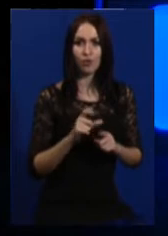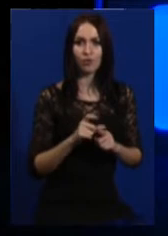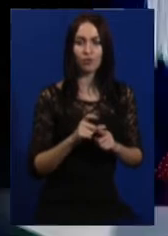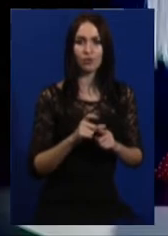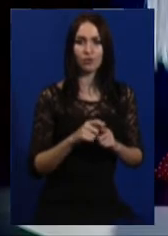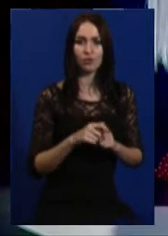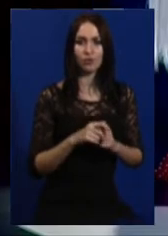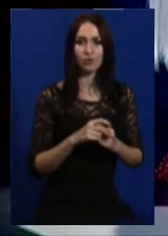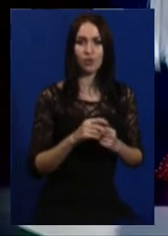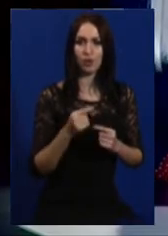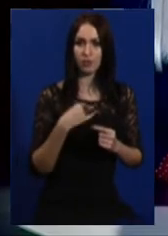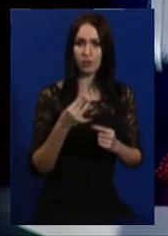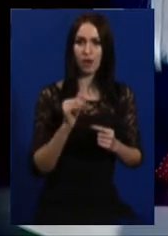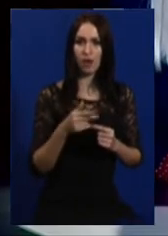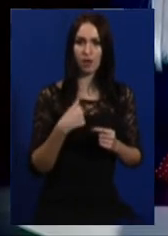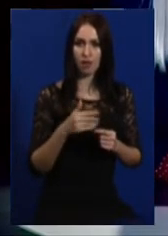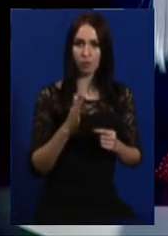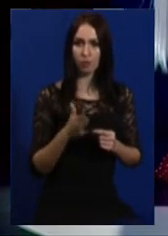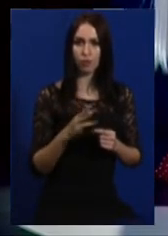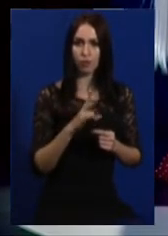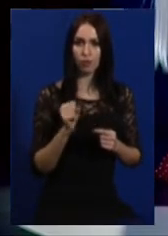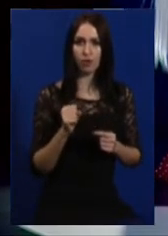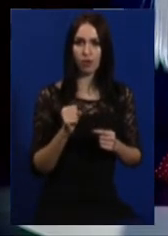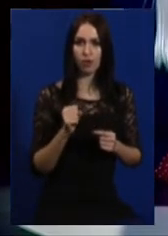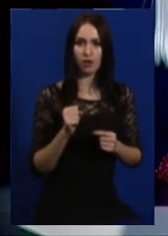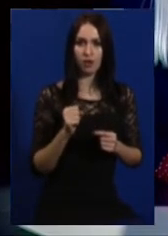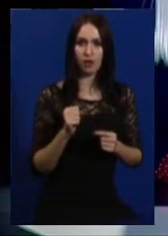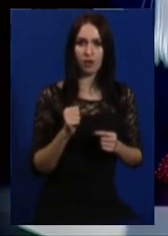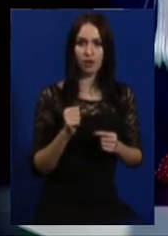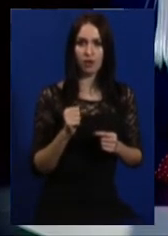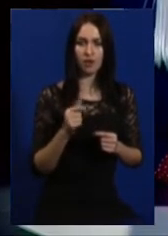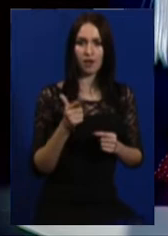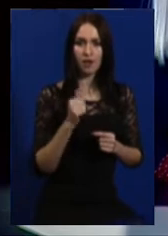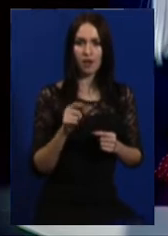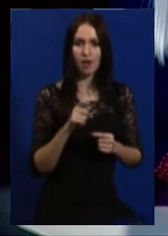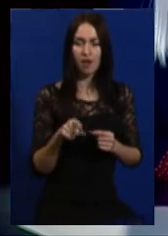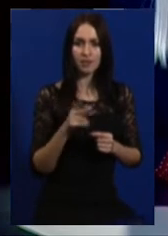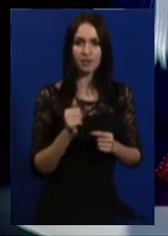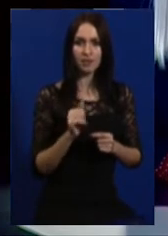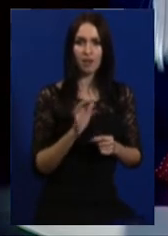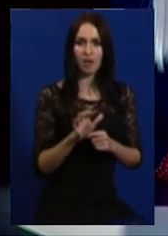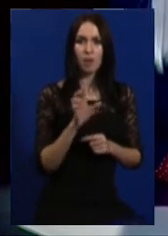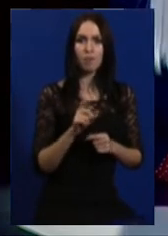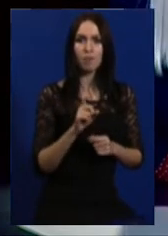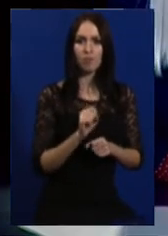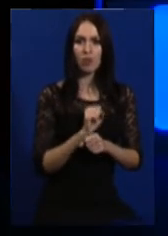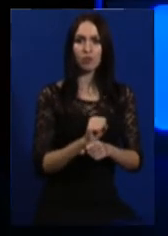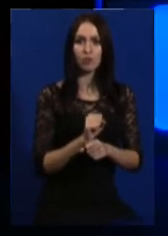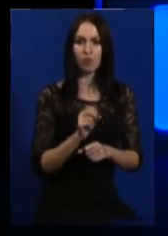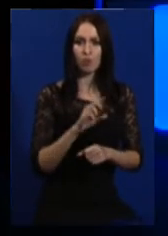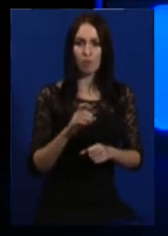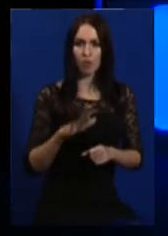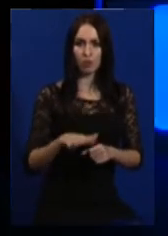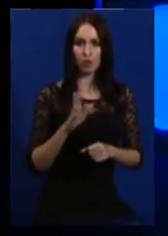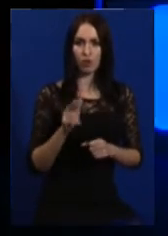нет я буду на газ больного ты долго признание публики еду или